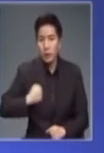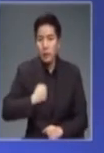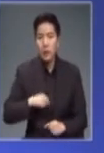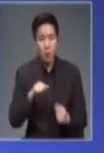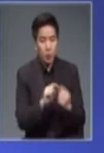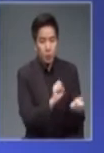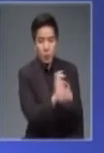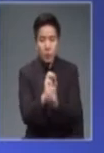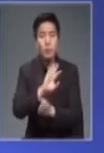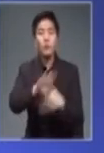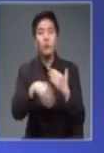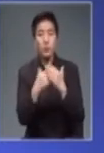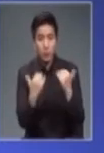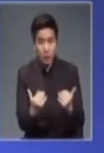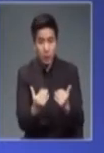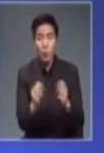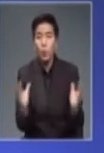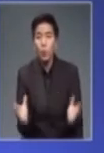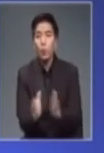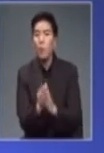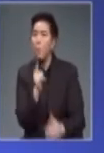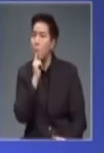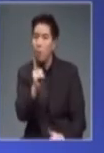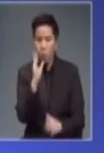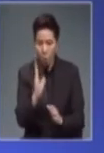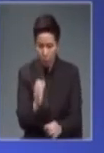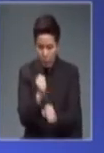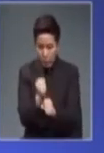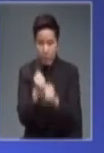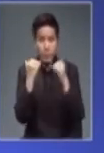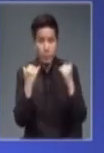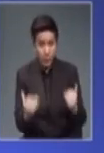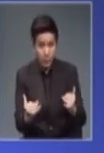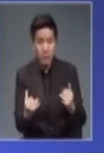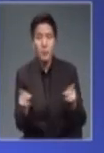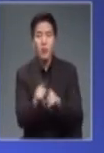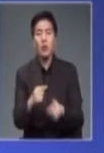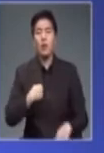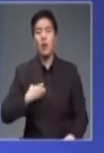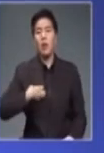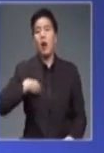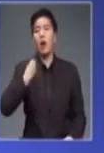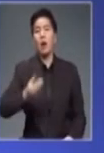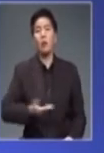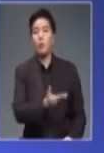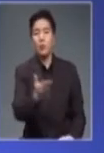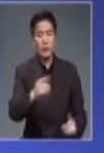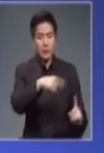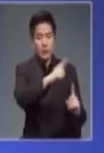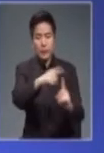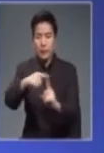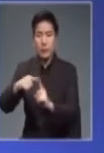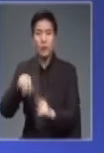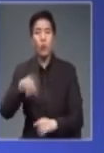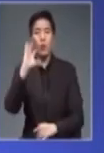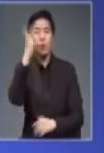ญญาบัตรให้กับบัณฑิตมหาวิทยาลัยราชภัฏนั้นทรงสนพระทัยระบบการศึกษาระดับอุดมศึกษาอันเป็นส่วนส